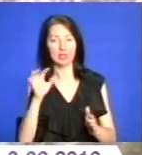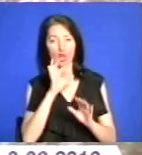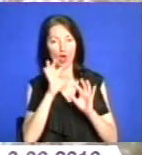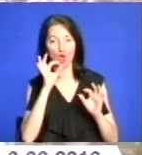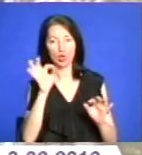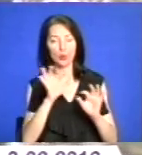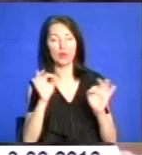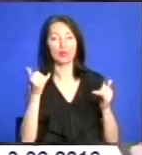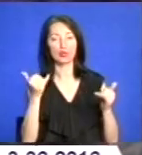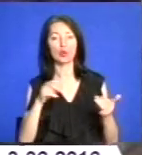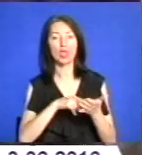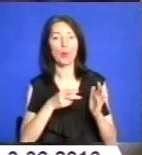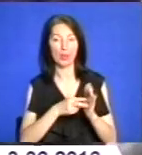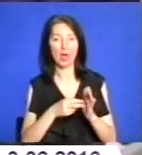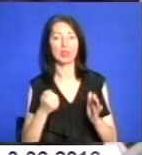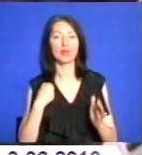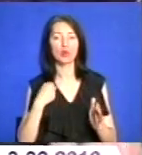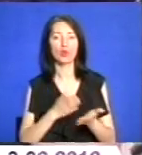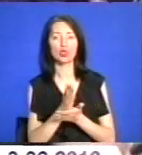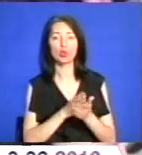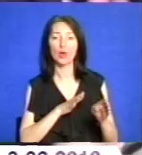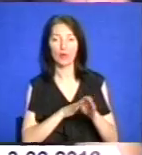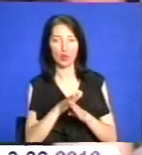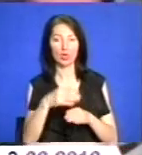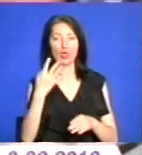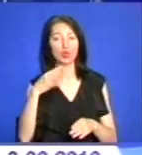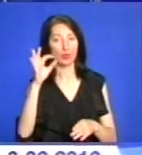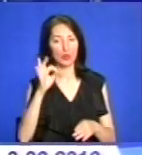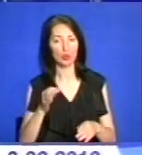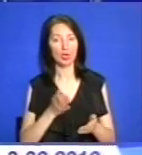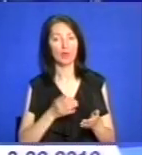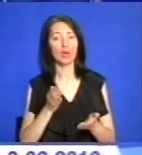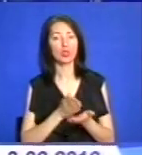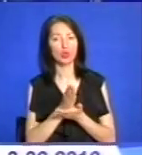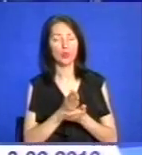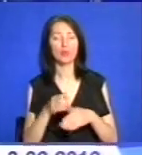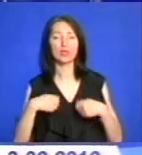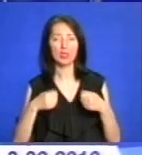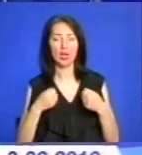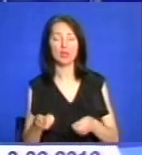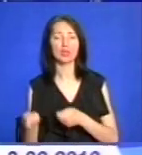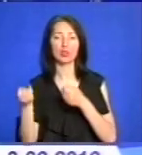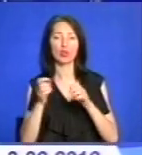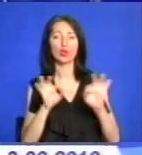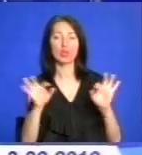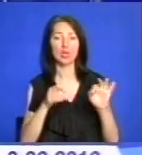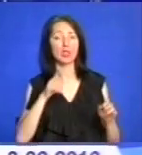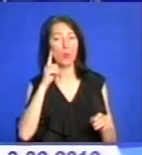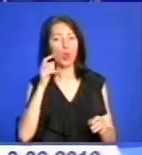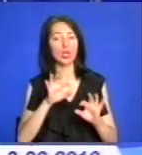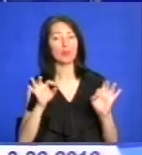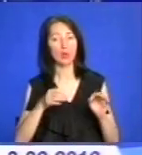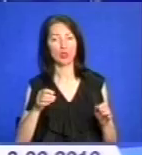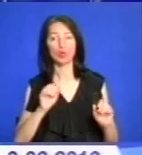на Тернопільщині виконаний на 40%. Тому службовці намагаються донести до молоді інформацію про зарплату та соціальний захист,